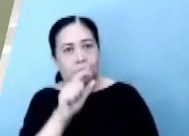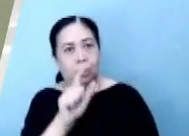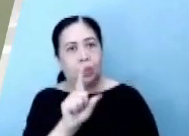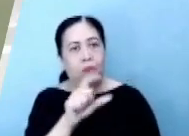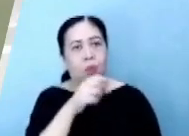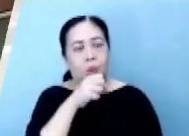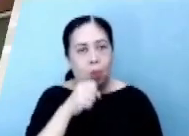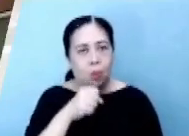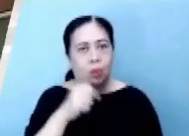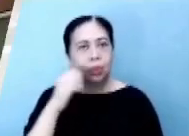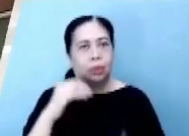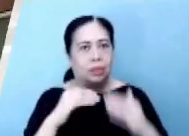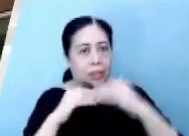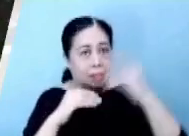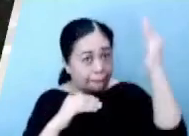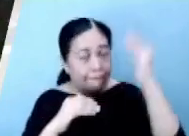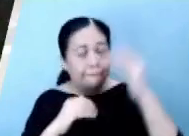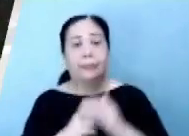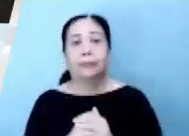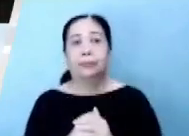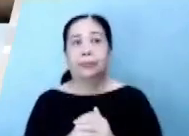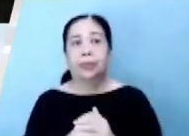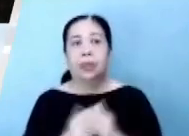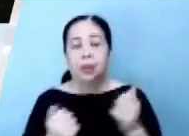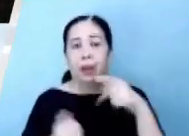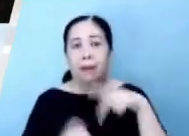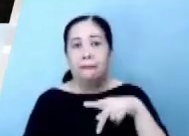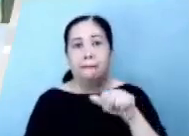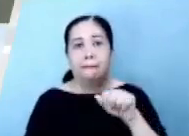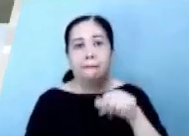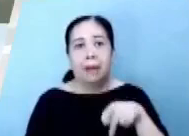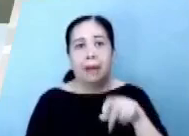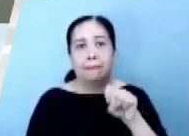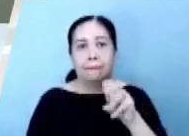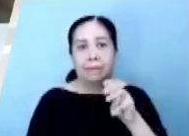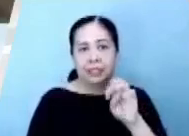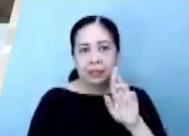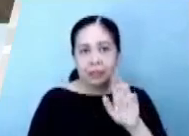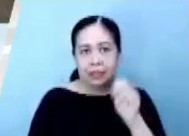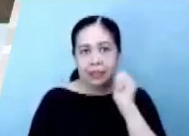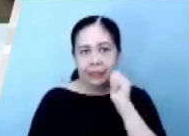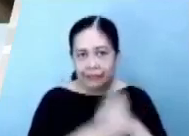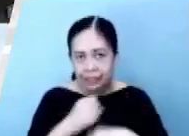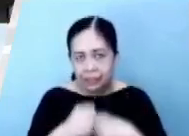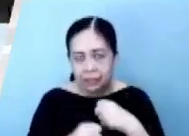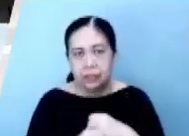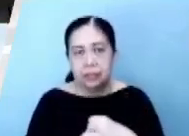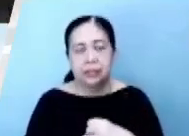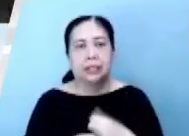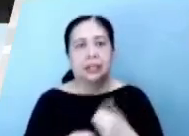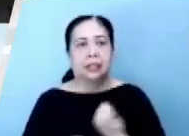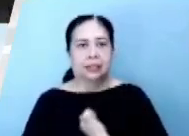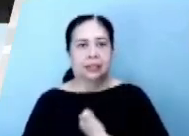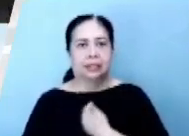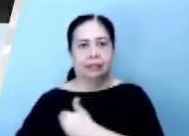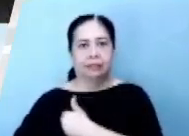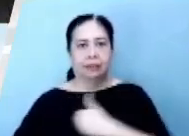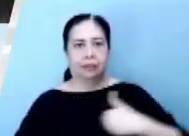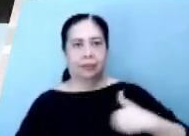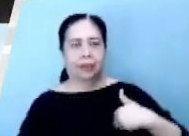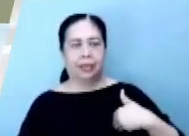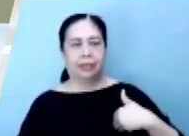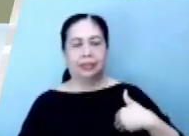paan pataas, makapagpa-pap smear po tayo yearly. Ganun din po self-breast examination. Ito po ay